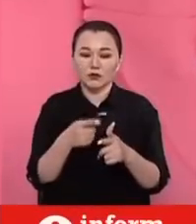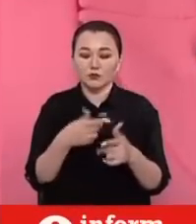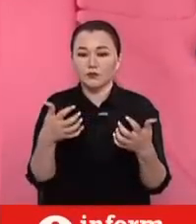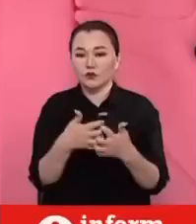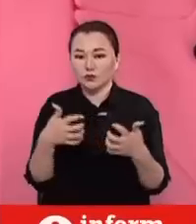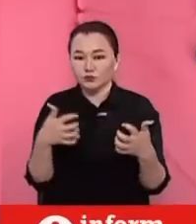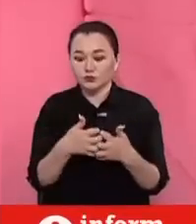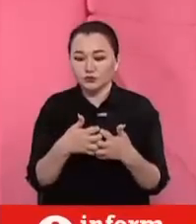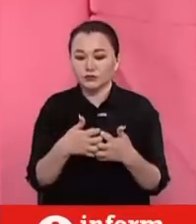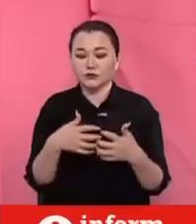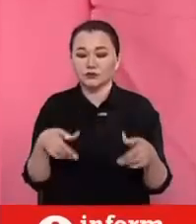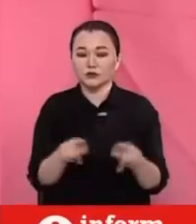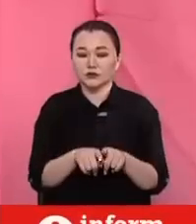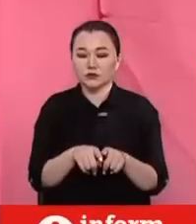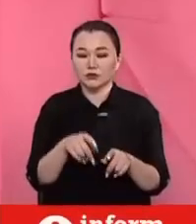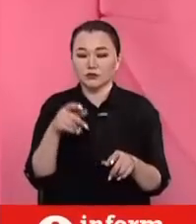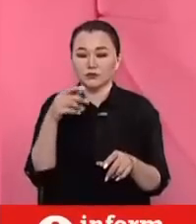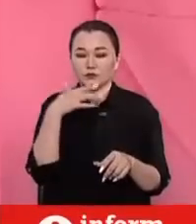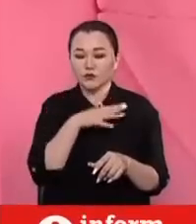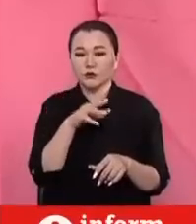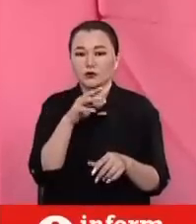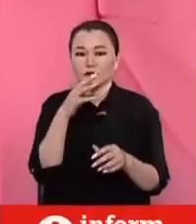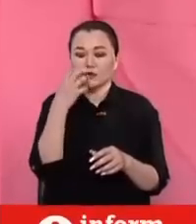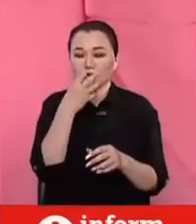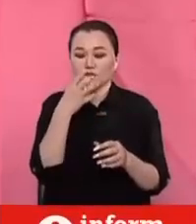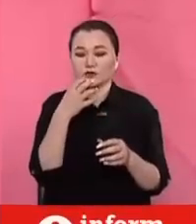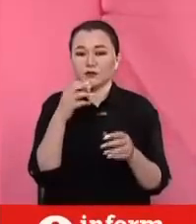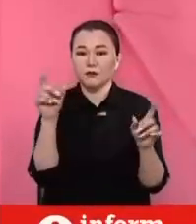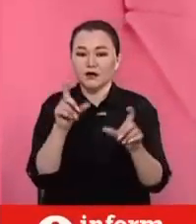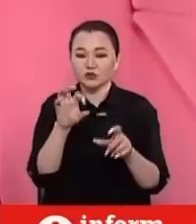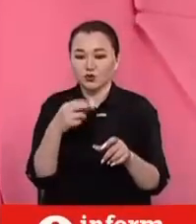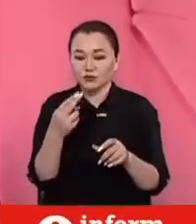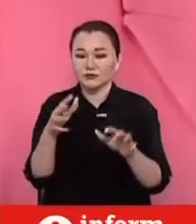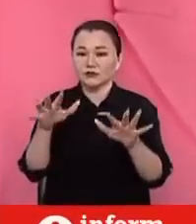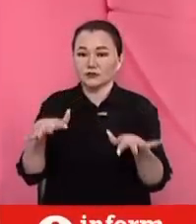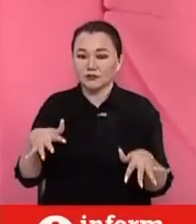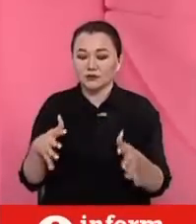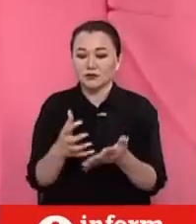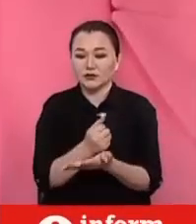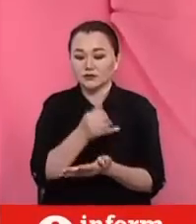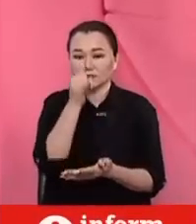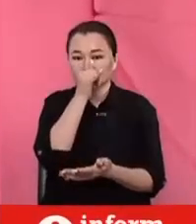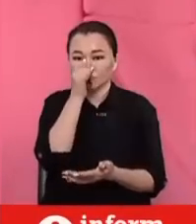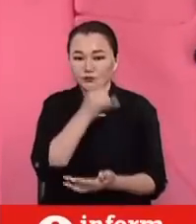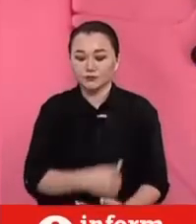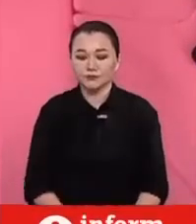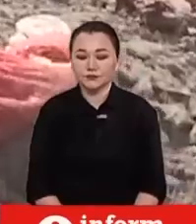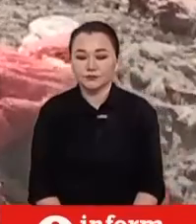қырыққабат сияқты көкөністерді әлеуметтік дүкендердің сөрелерінен таппай сабылып жүр.